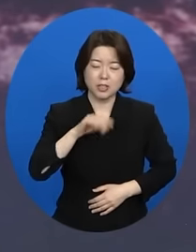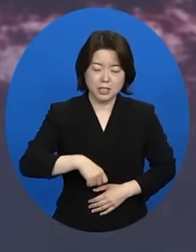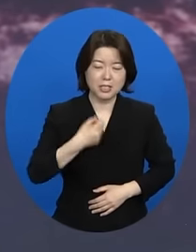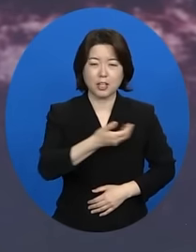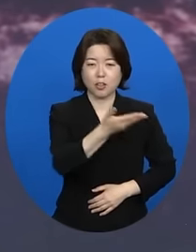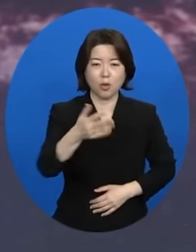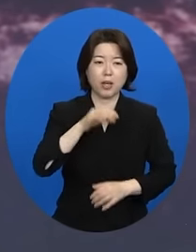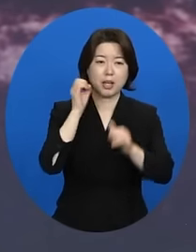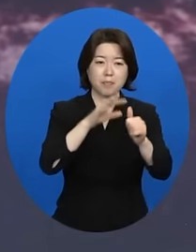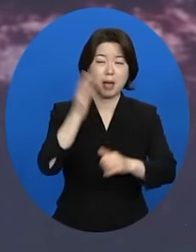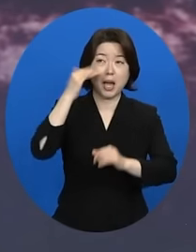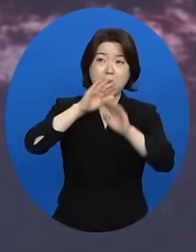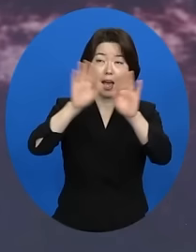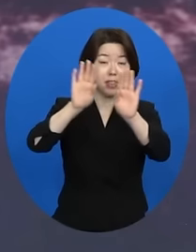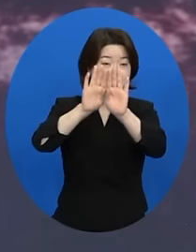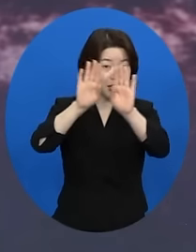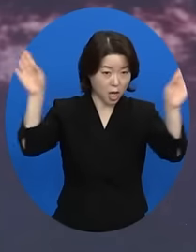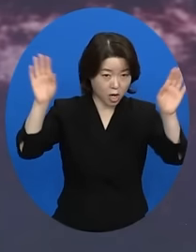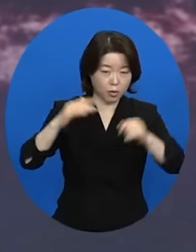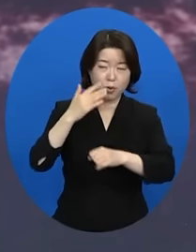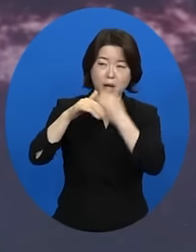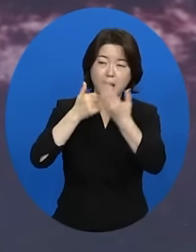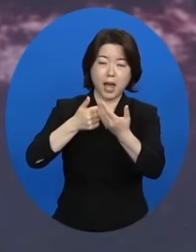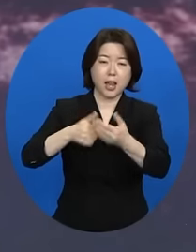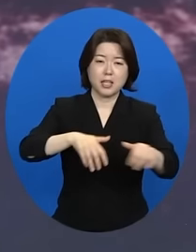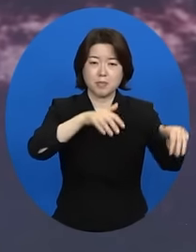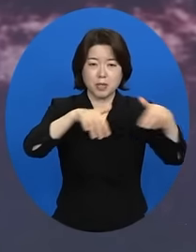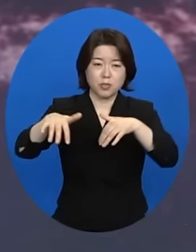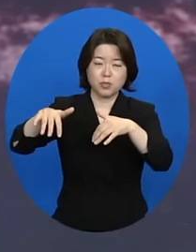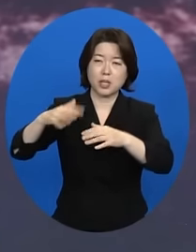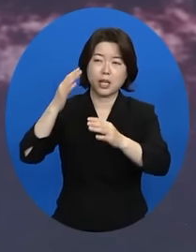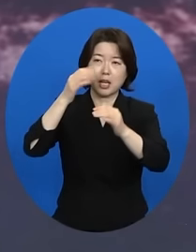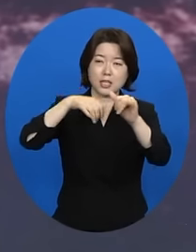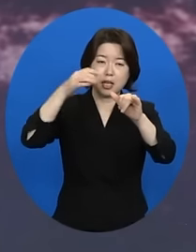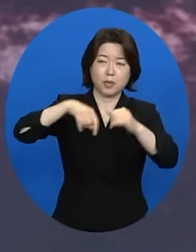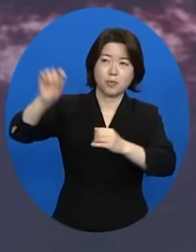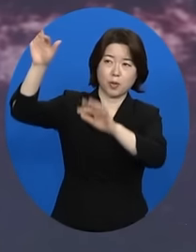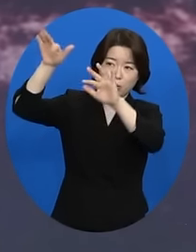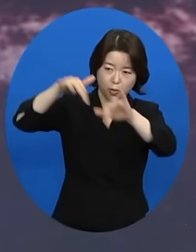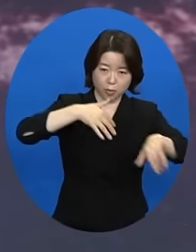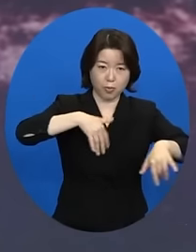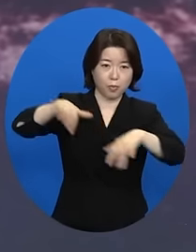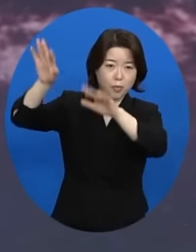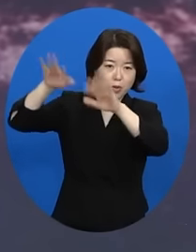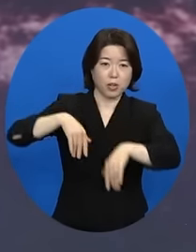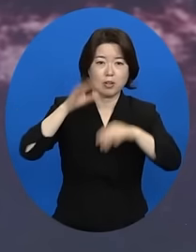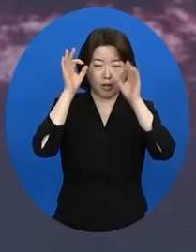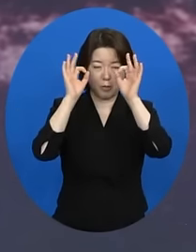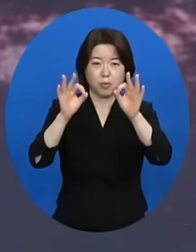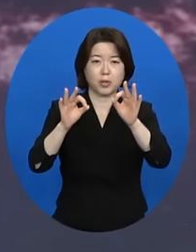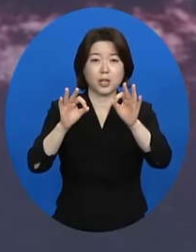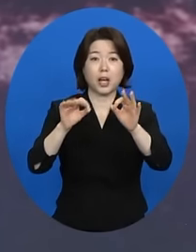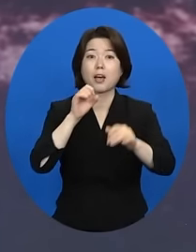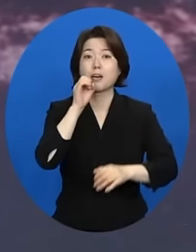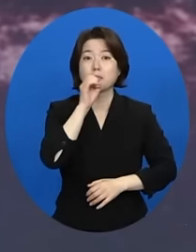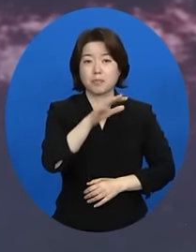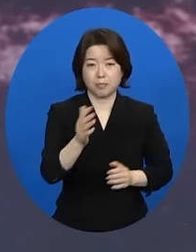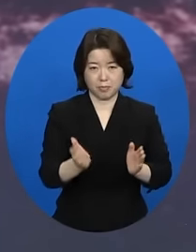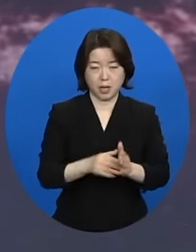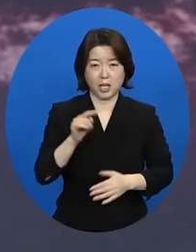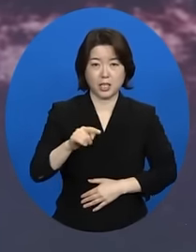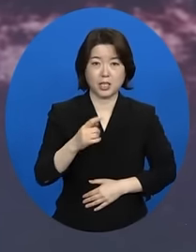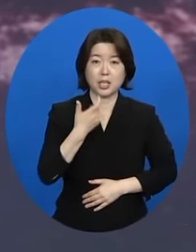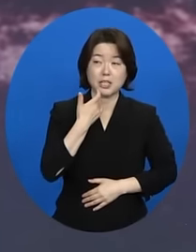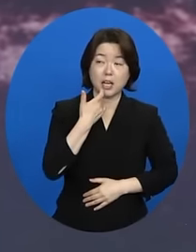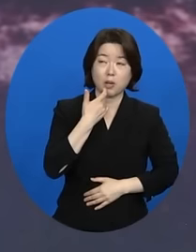이르노니 하늘이 열리고 하나님의 사자들이 인자 위에 오르락 내리락 하는 것을 보리라 하시니라. 이것이 원래